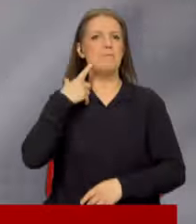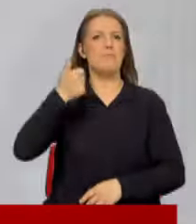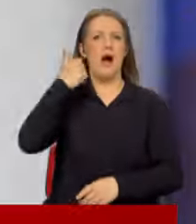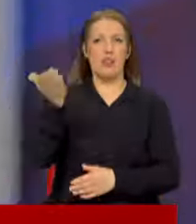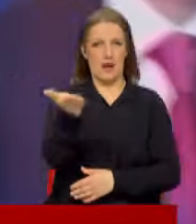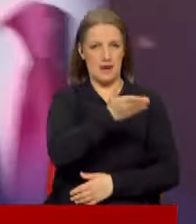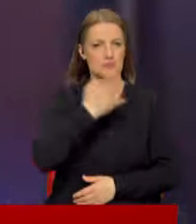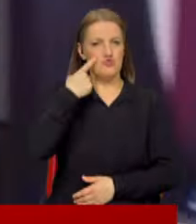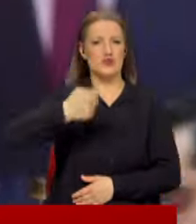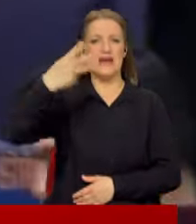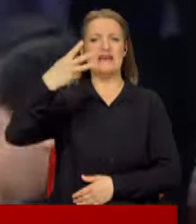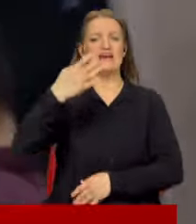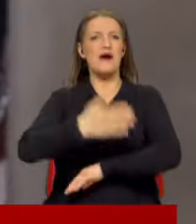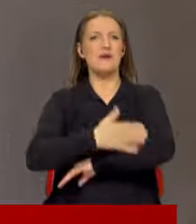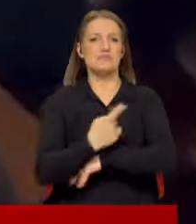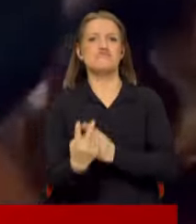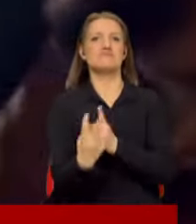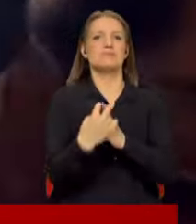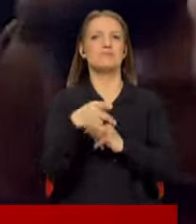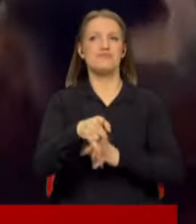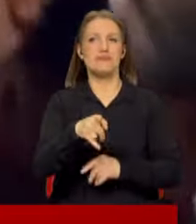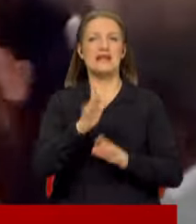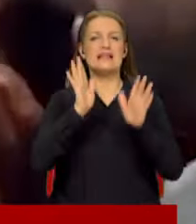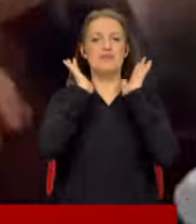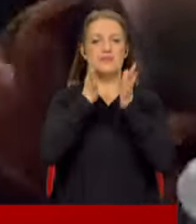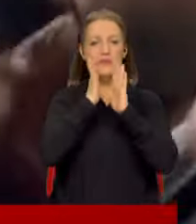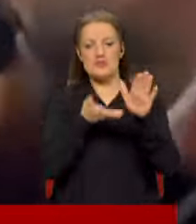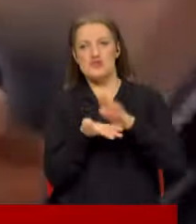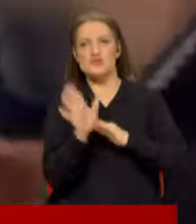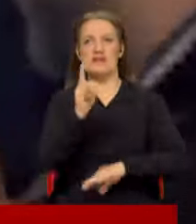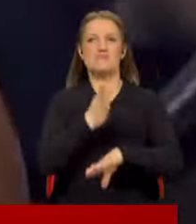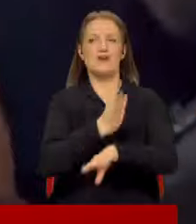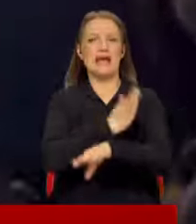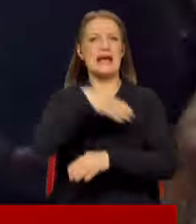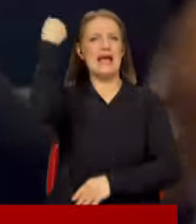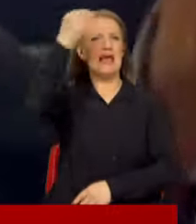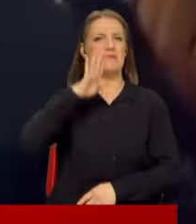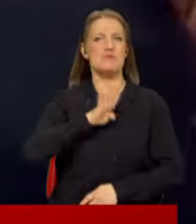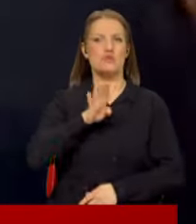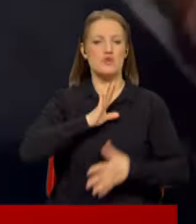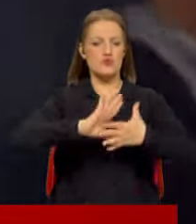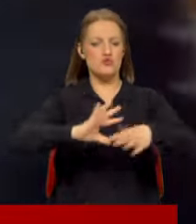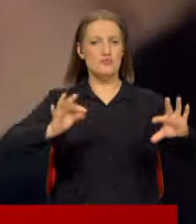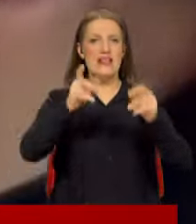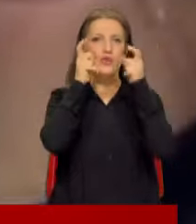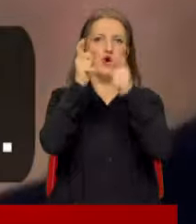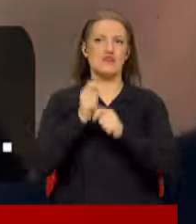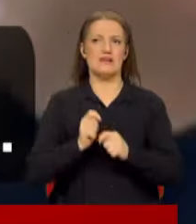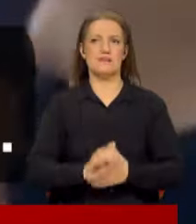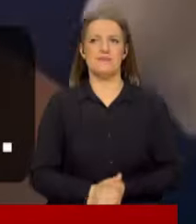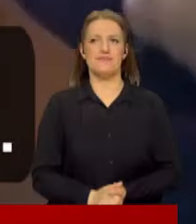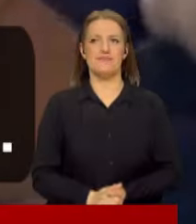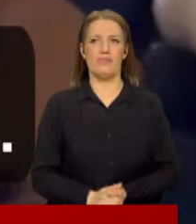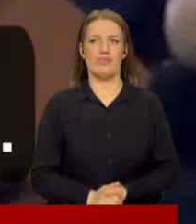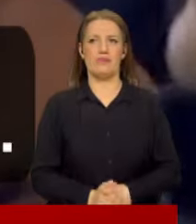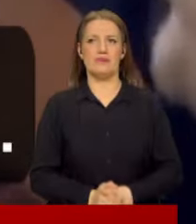bakanlara Cumhurbaşkanı yardımcısı da eklendi. Teravih namazı çıkışında bir vatandaşın Ekrem İmamoğlu'na kurduğu cümleler dikkat çekti.